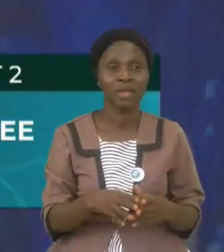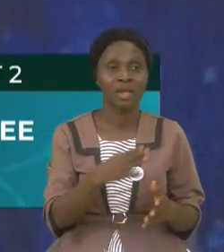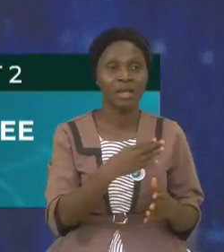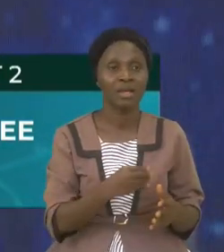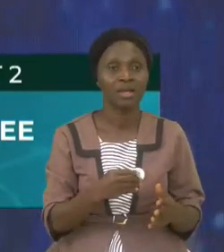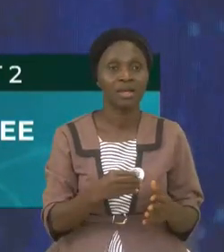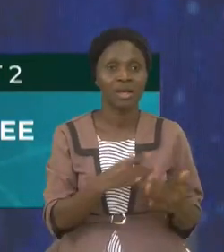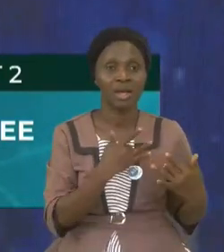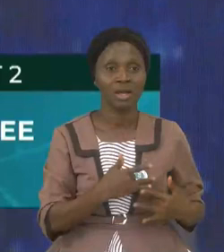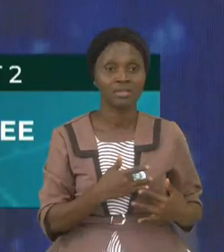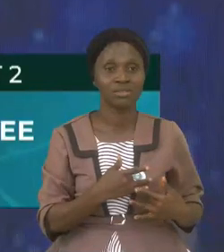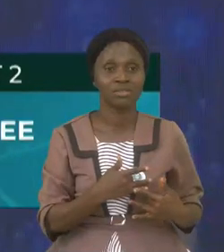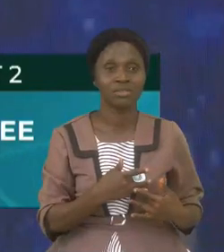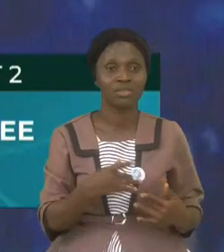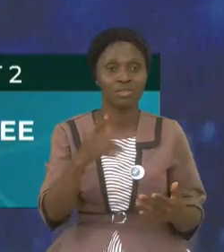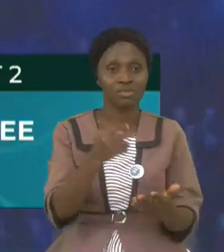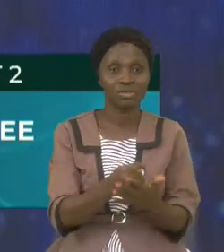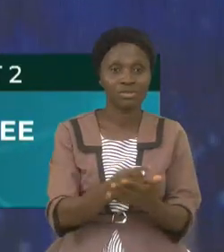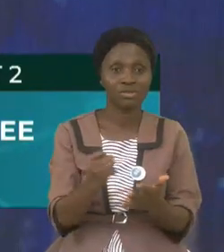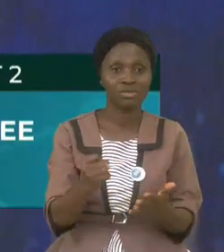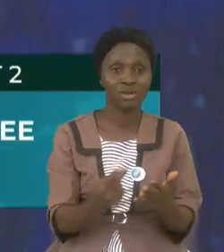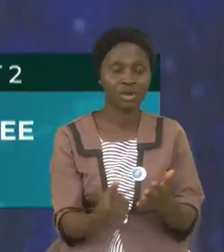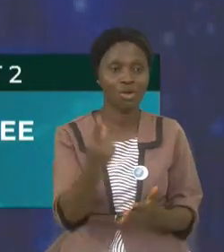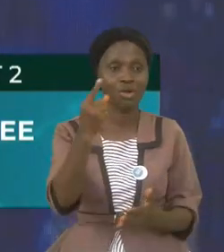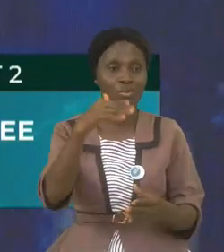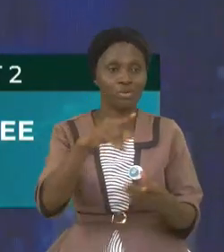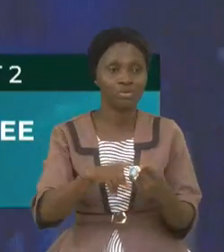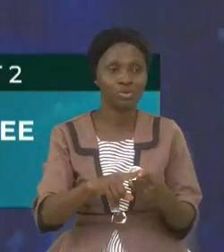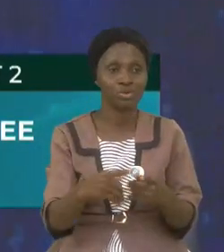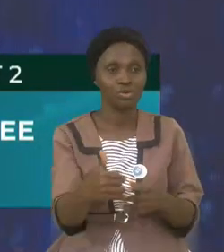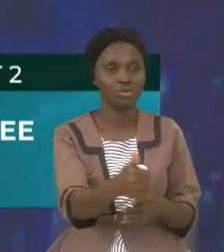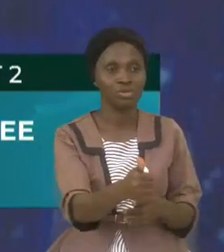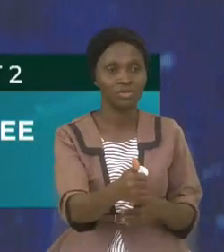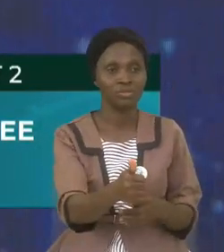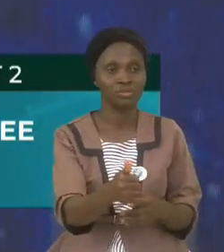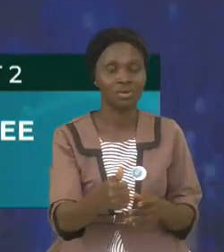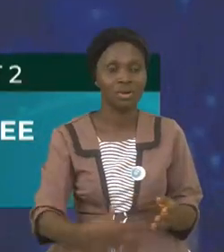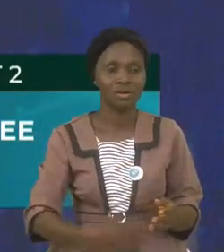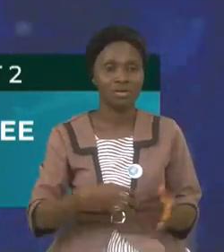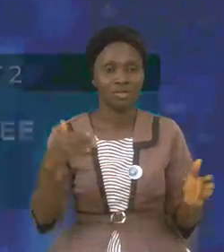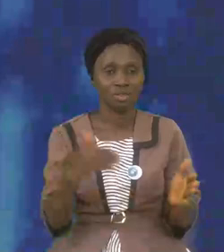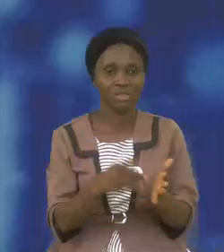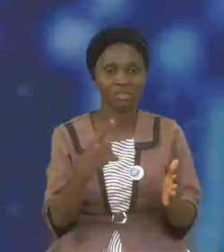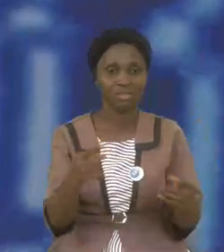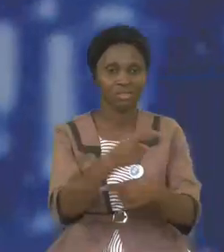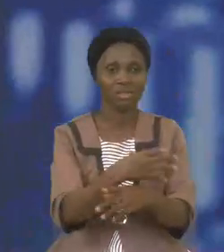colère pour le jour de la colère et de la manifestation du juste jugement de Dieu.